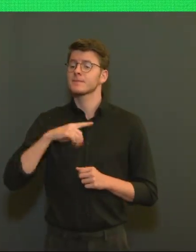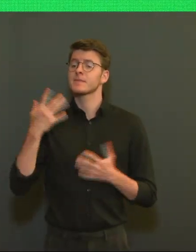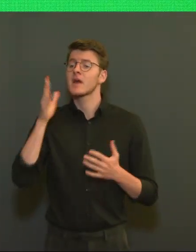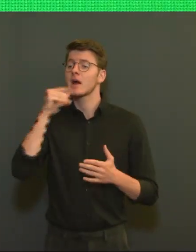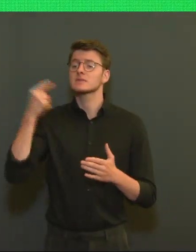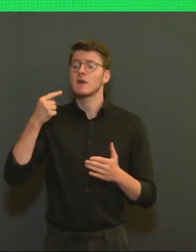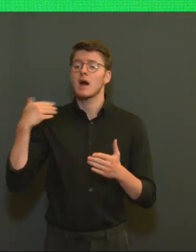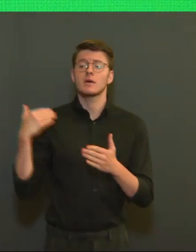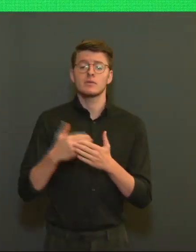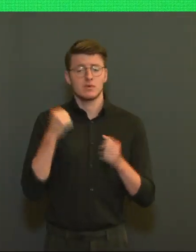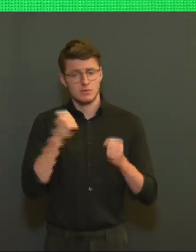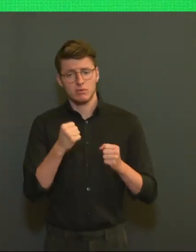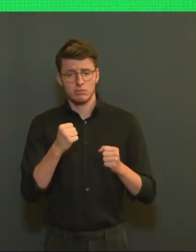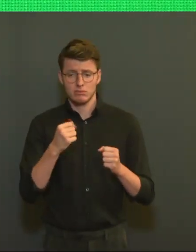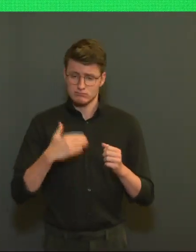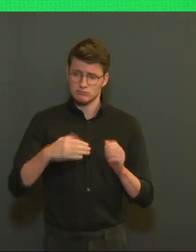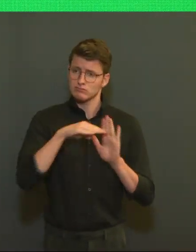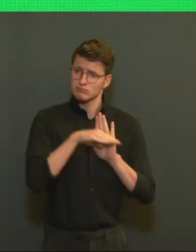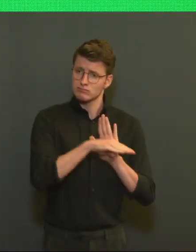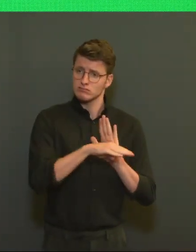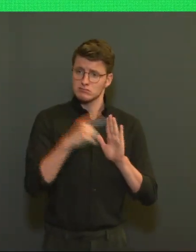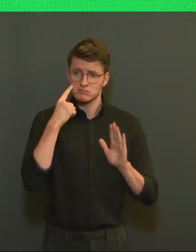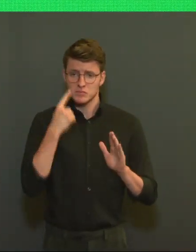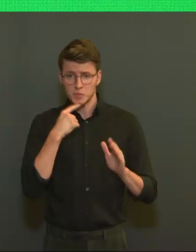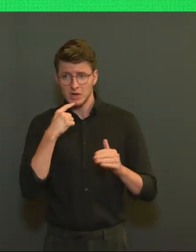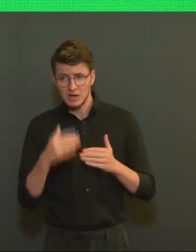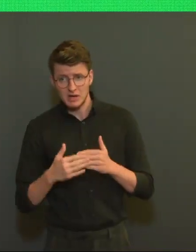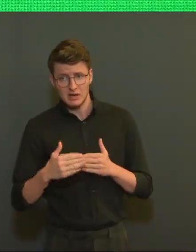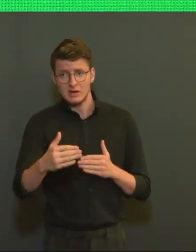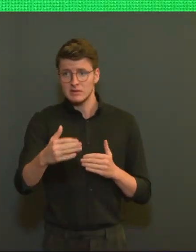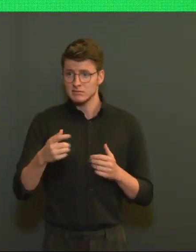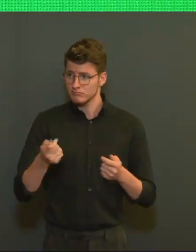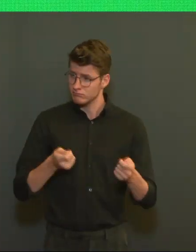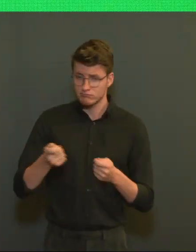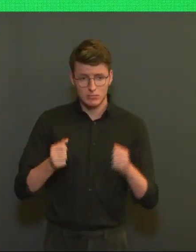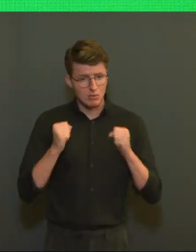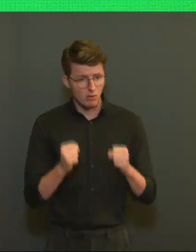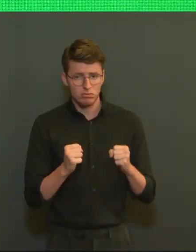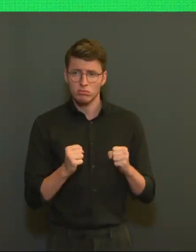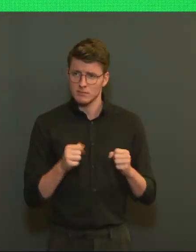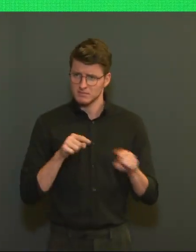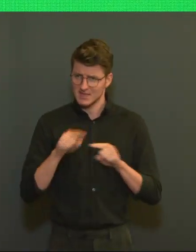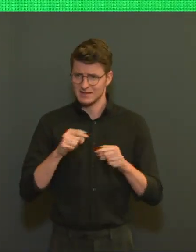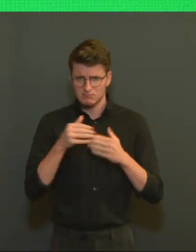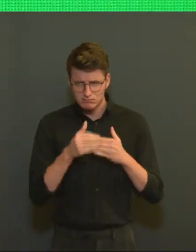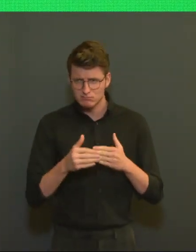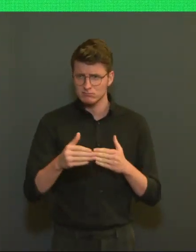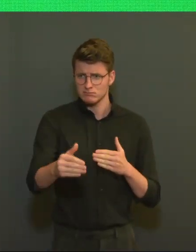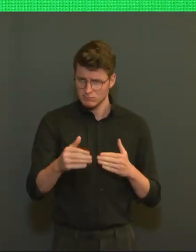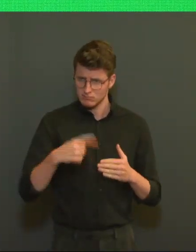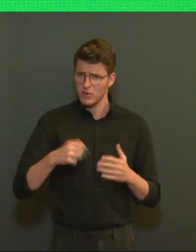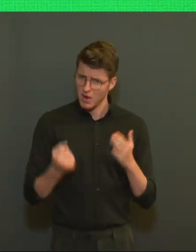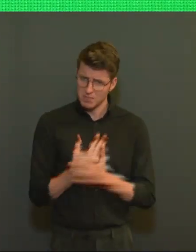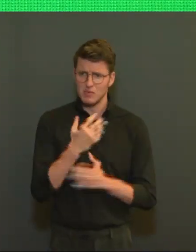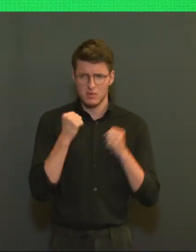afgelopen weken zijn we er samen in geslaagd om de situatie onder controle te houden. Dus waarom zouden we er nu niet in slagen om deze stijgende curve te